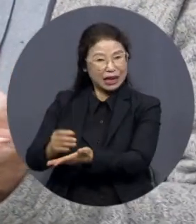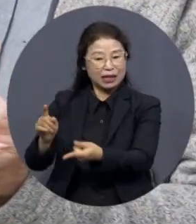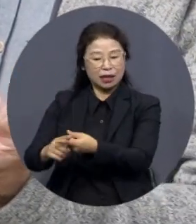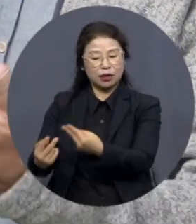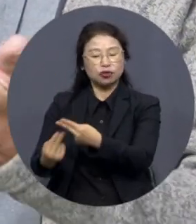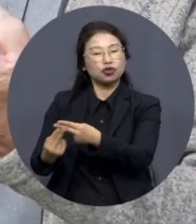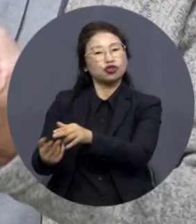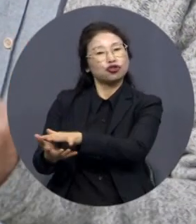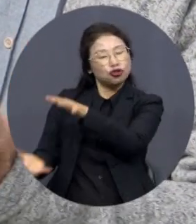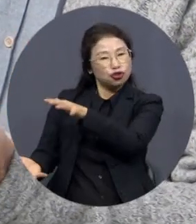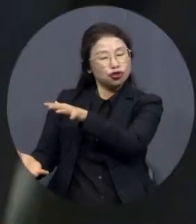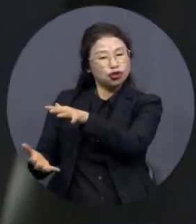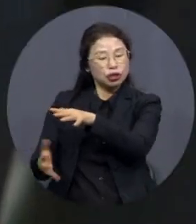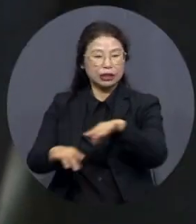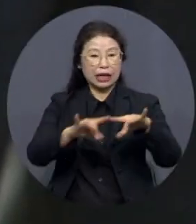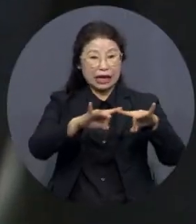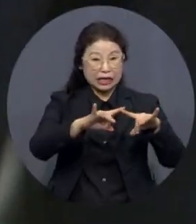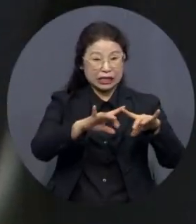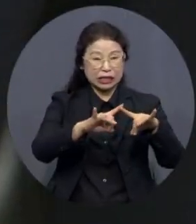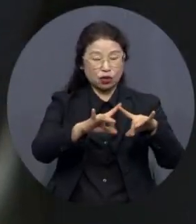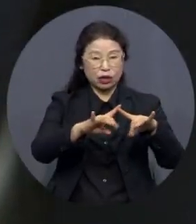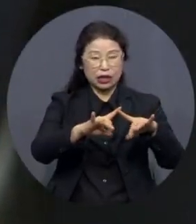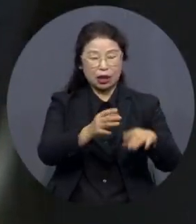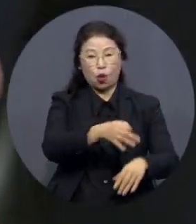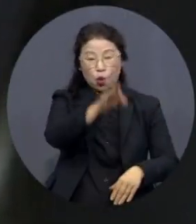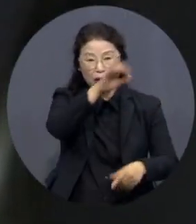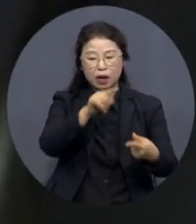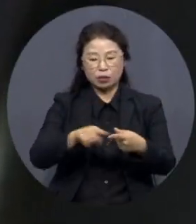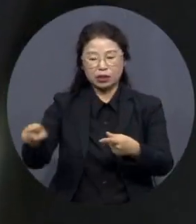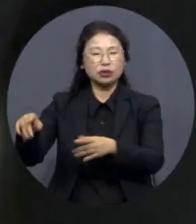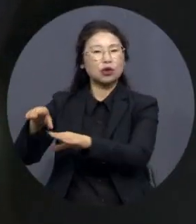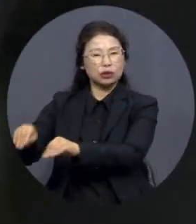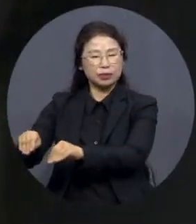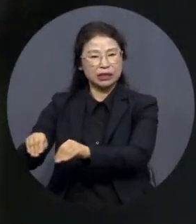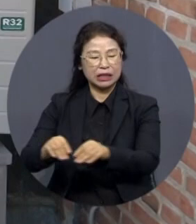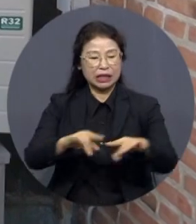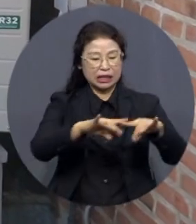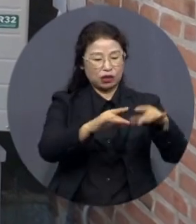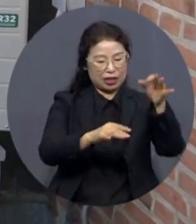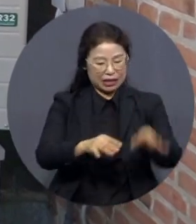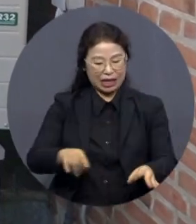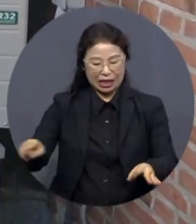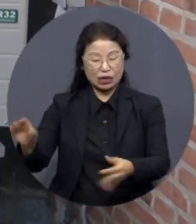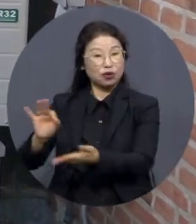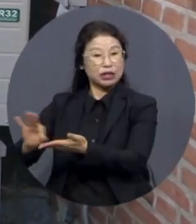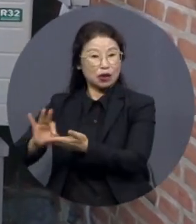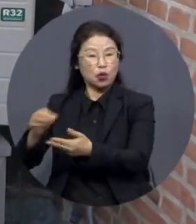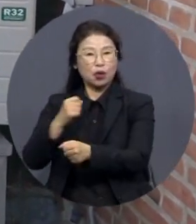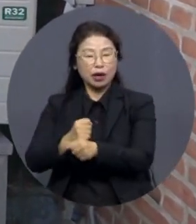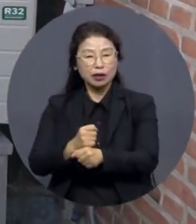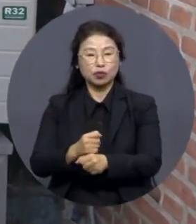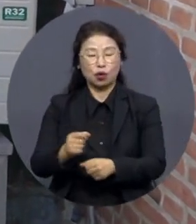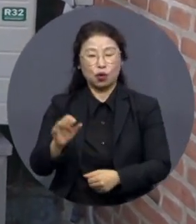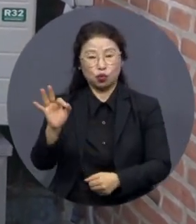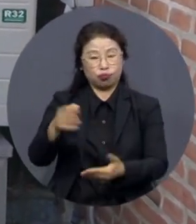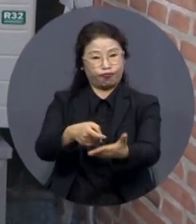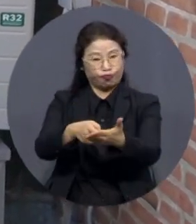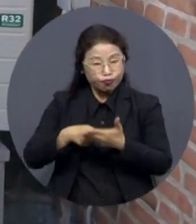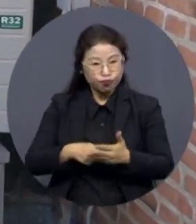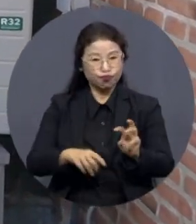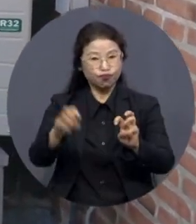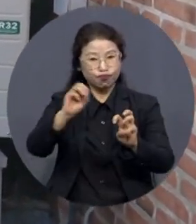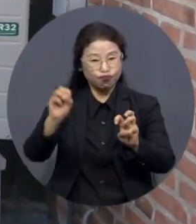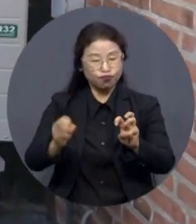했다가 전기 요금이 오를 때는 가동을 멈추는 것입니다. 이 때문에 전기 요금이 30%